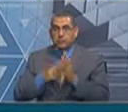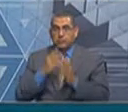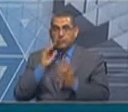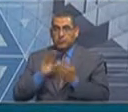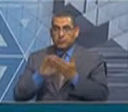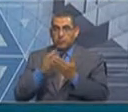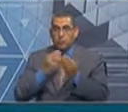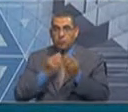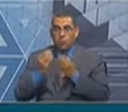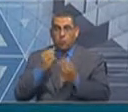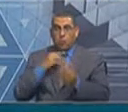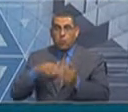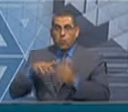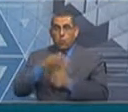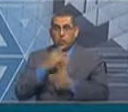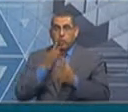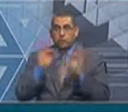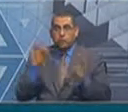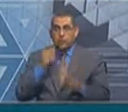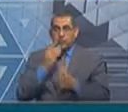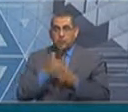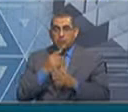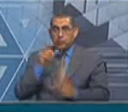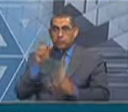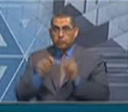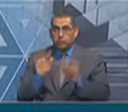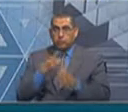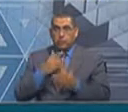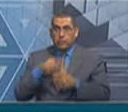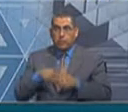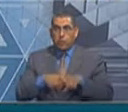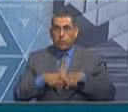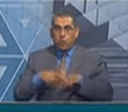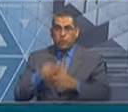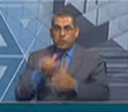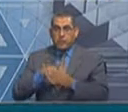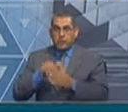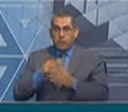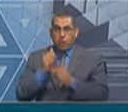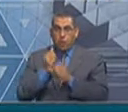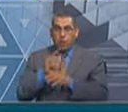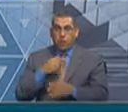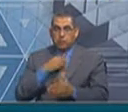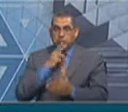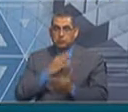الحوار الوطني الشامل وحقوق الشعب في بيلاروسيا في انتخابات حرة